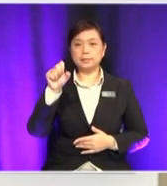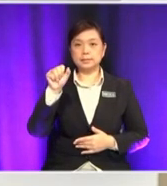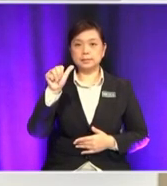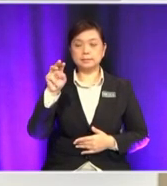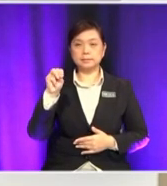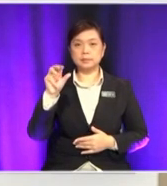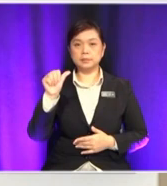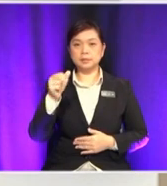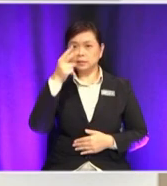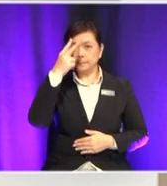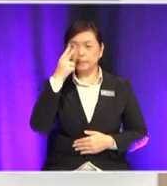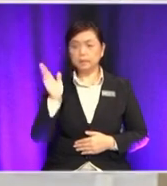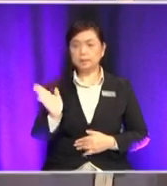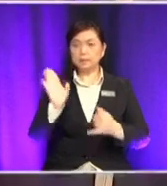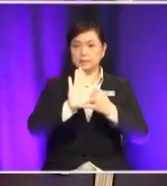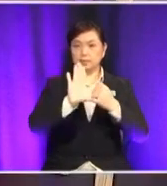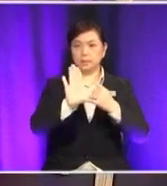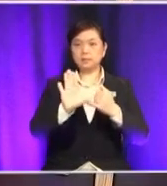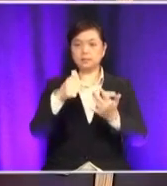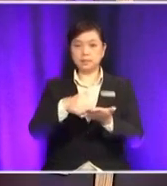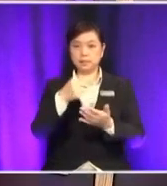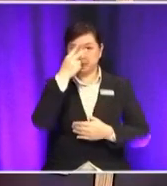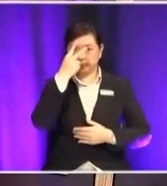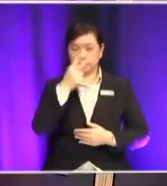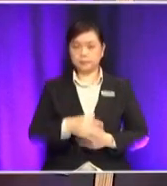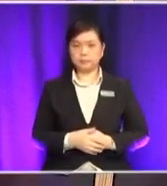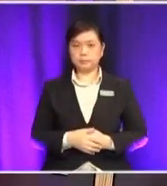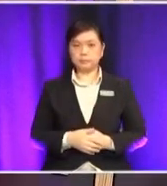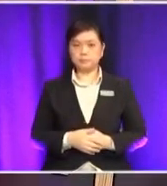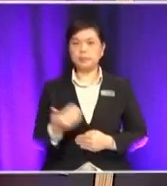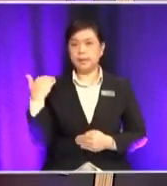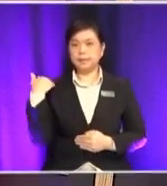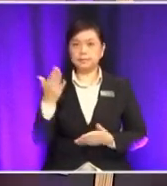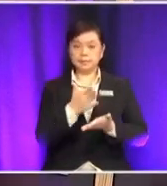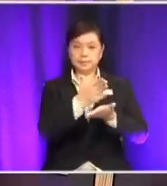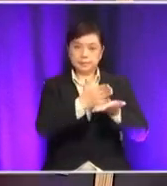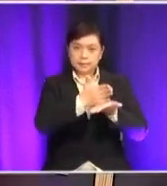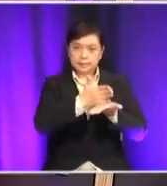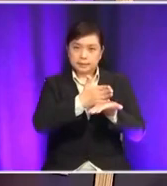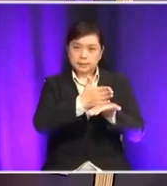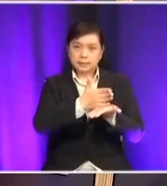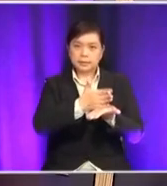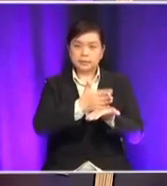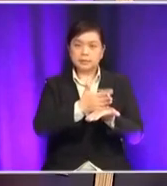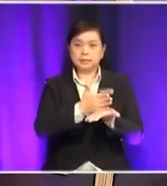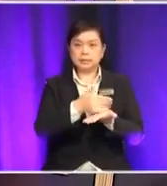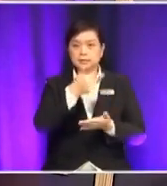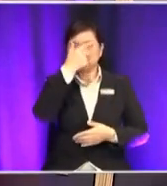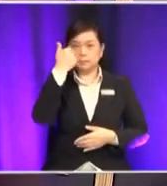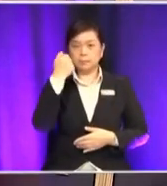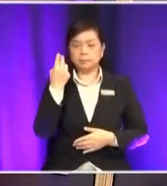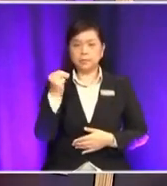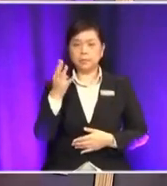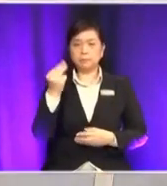sitoplasma ini nampak sel itu tempat tadi mencuri di tengah-tengah Asus sel itu sebenarnya mereka hendak berpisah menjadi